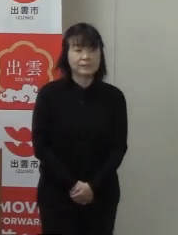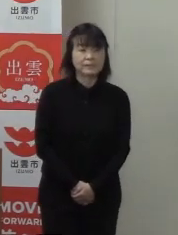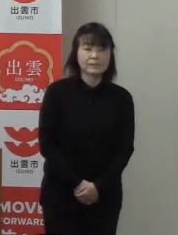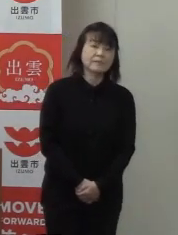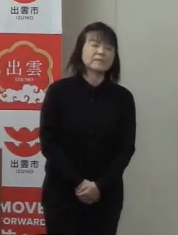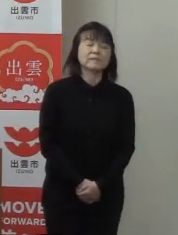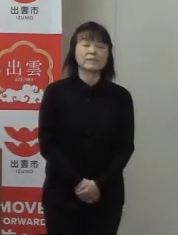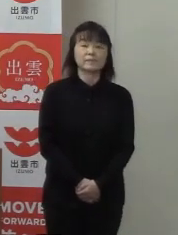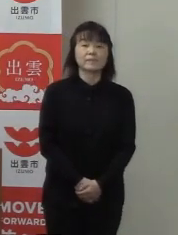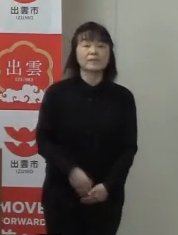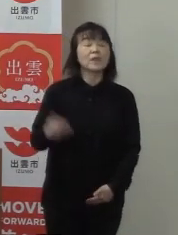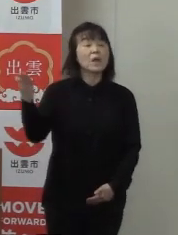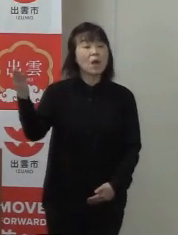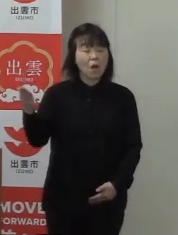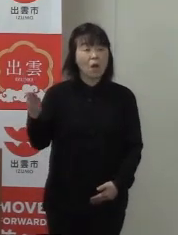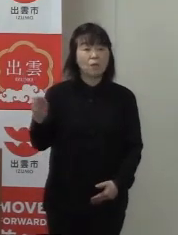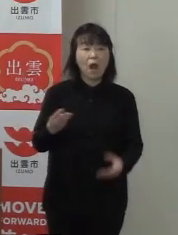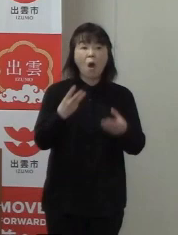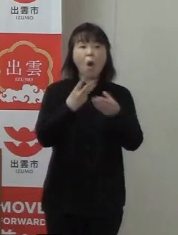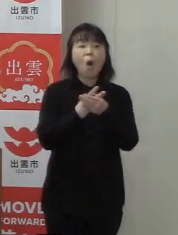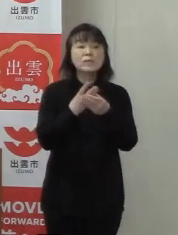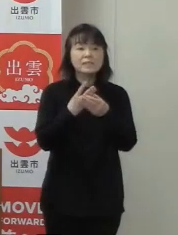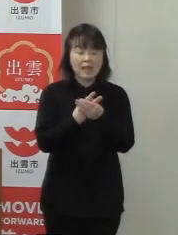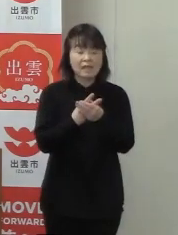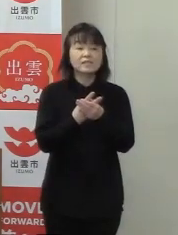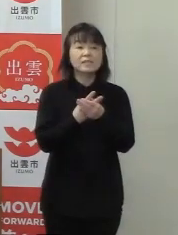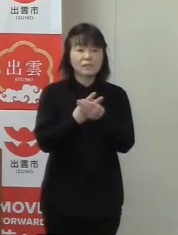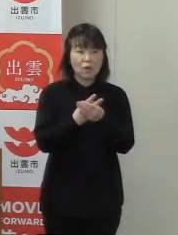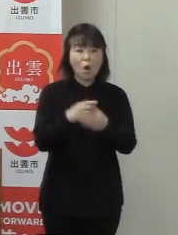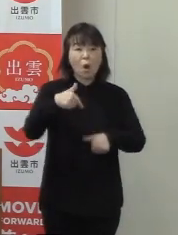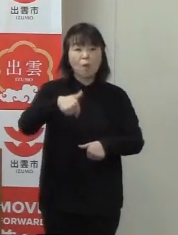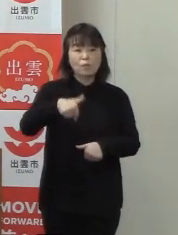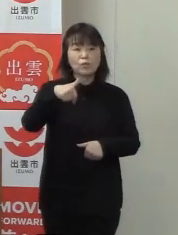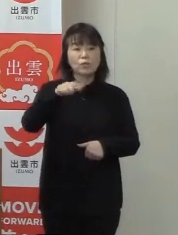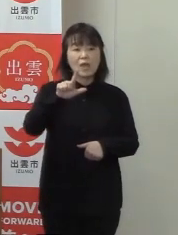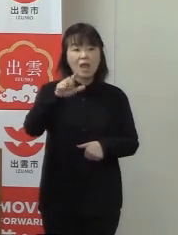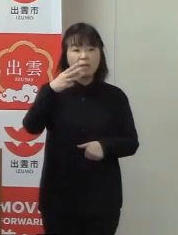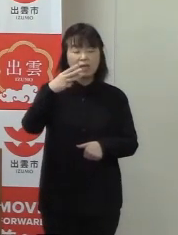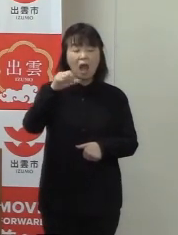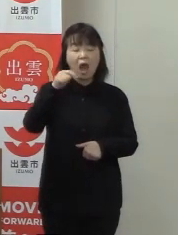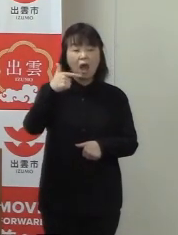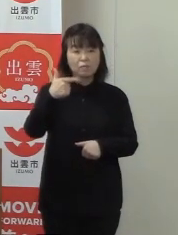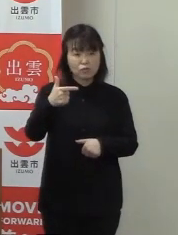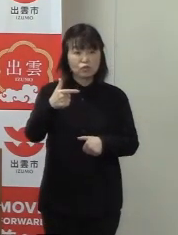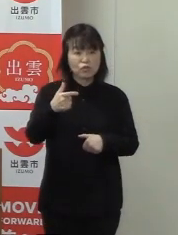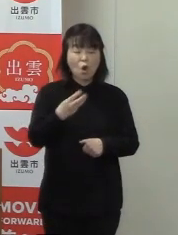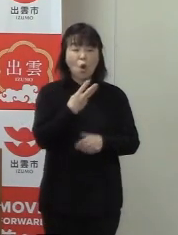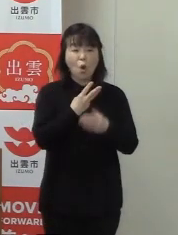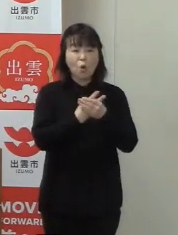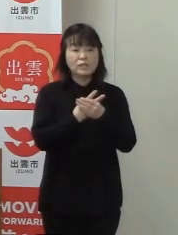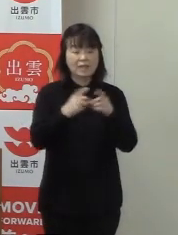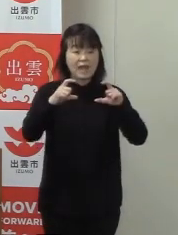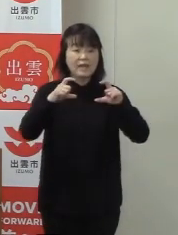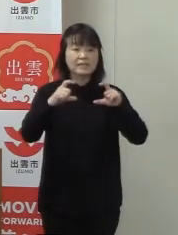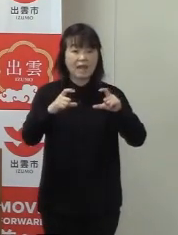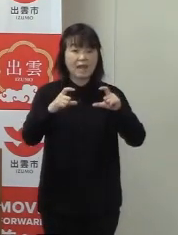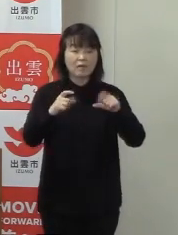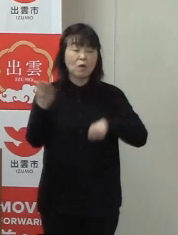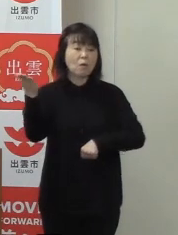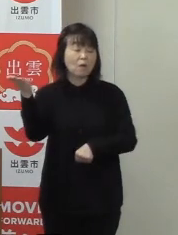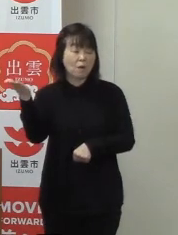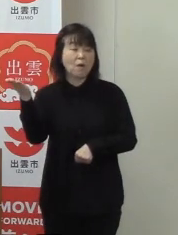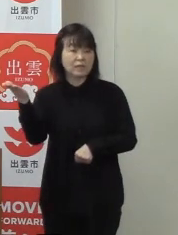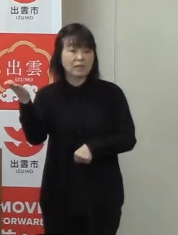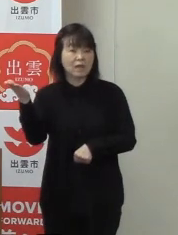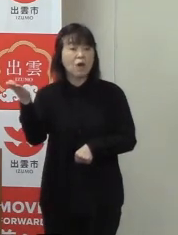ちょっと前後しますけれども、このプレミアム商品券の現物がこれになっていますので、この券を持っていくと今あ